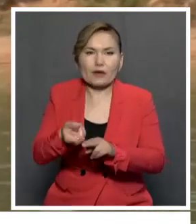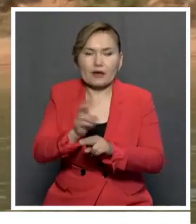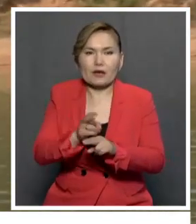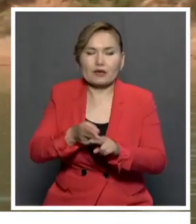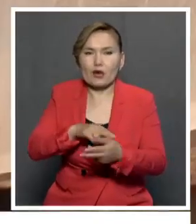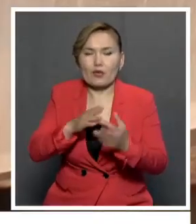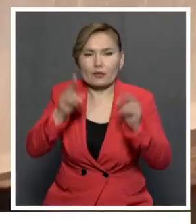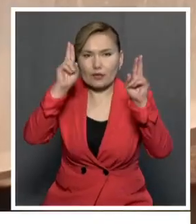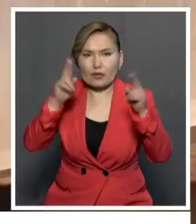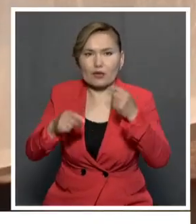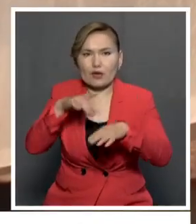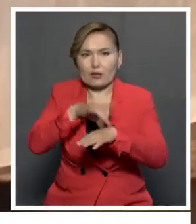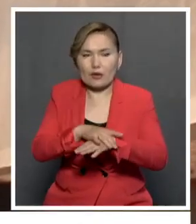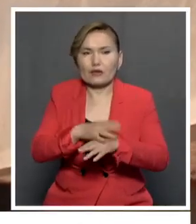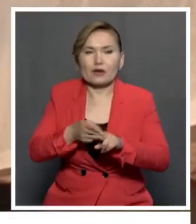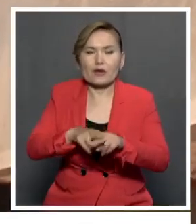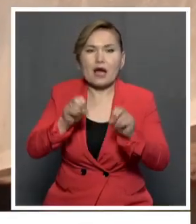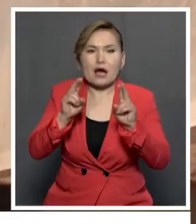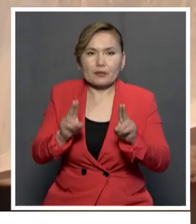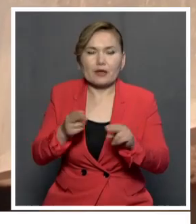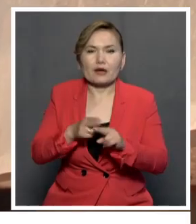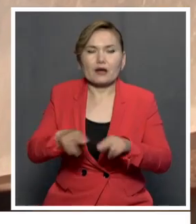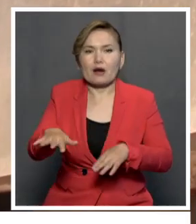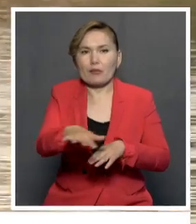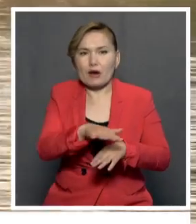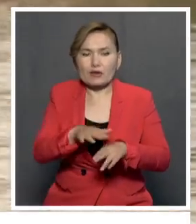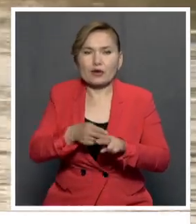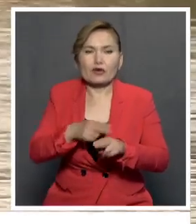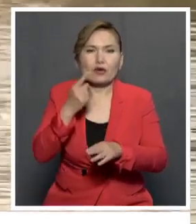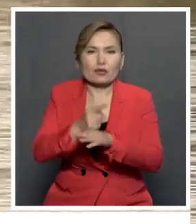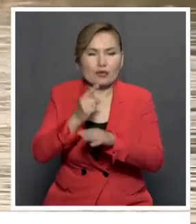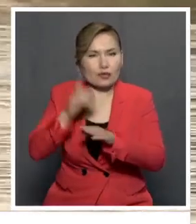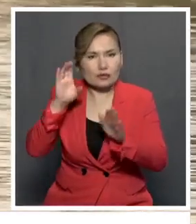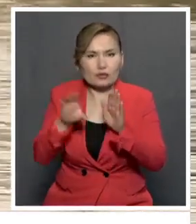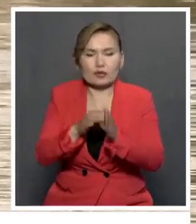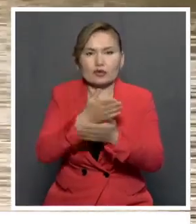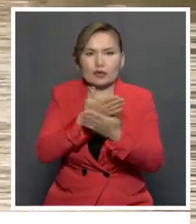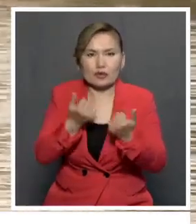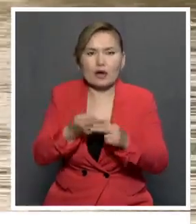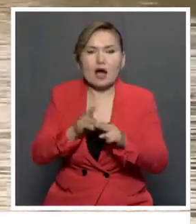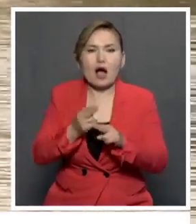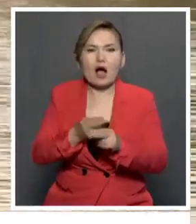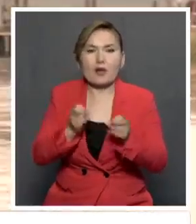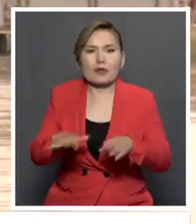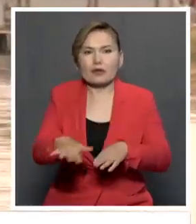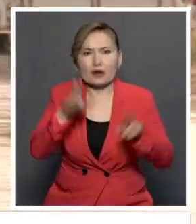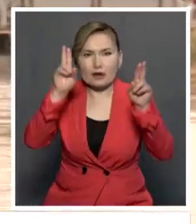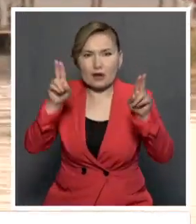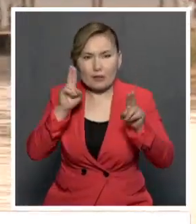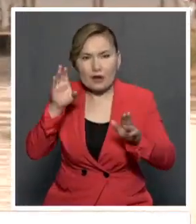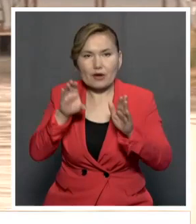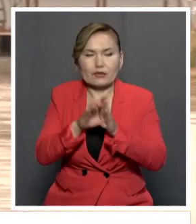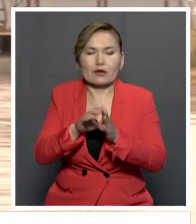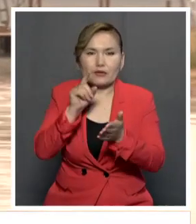судағы қауіпсіздік ережесін сақтамайды. Ал арнайы жабдықталмаған жерлерде шомылатындарға бас көз болу мүмкін емес. Қауіпсіздік шараларын қатаң